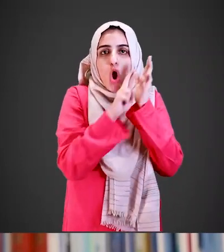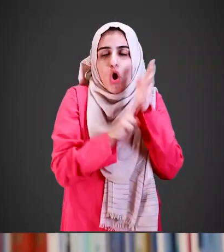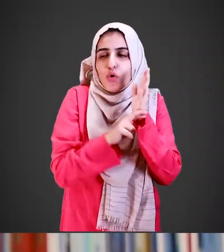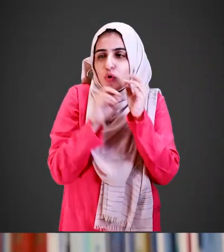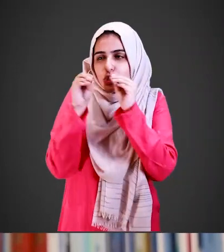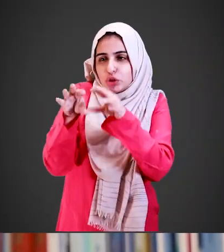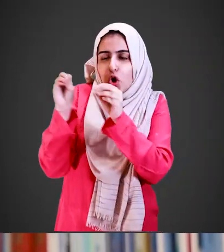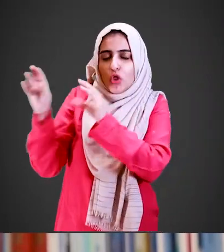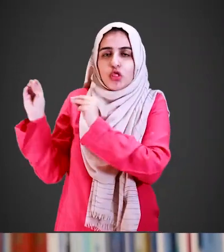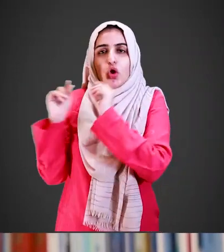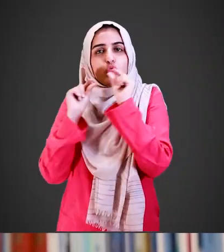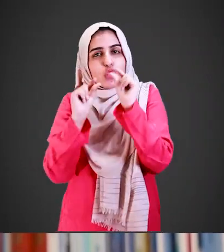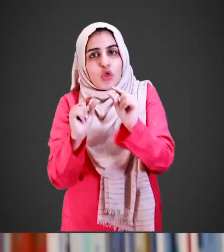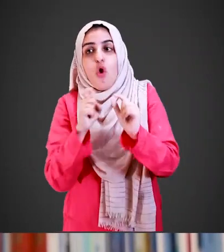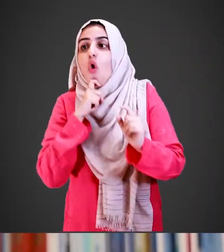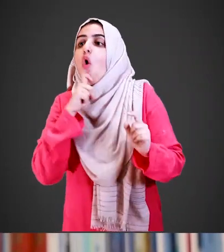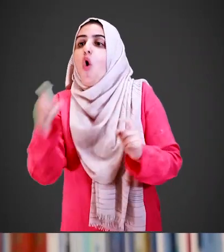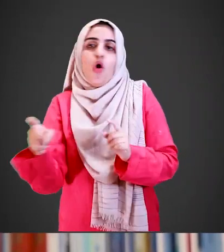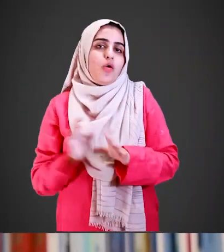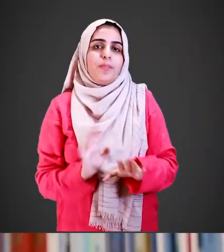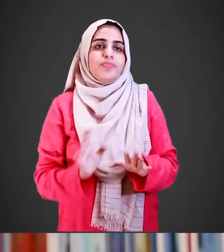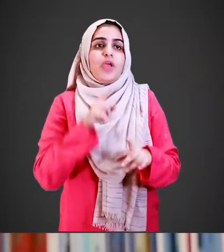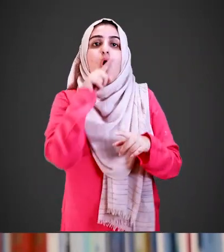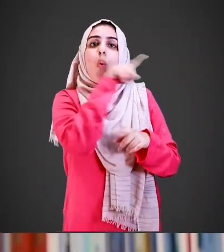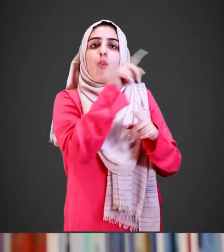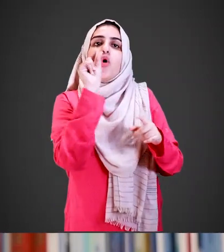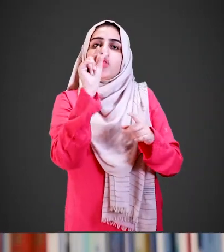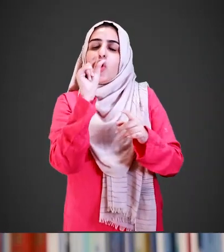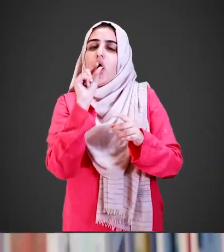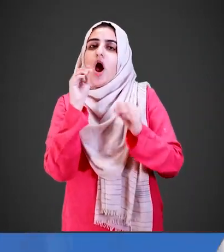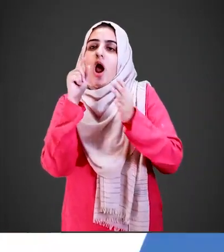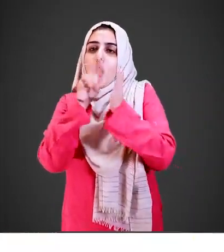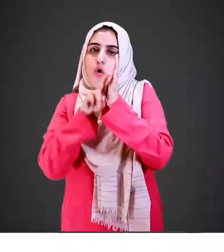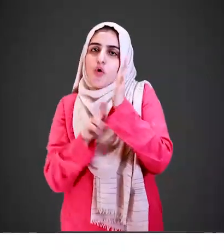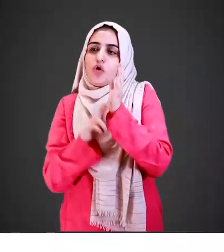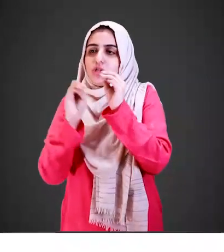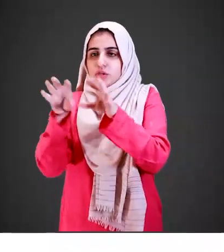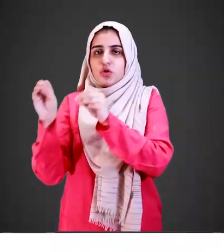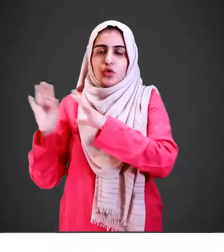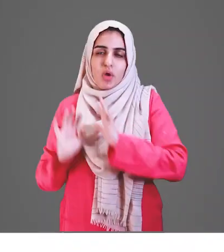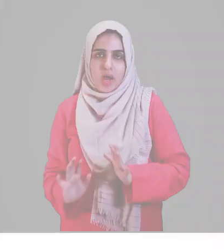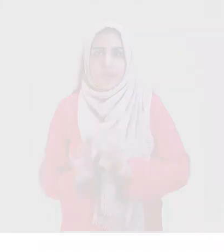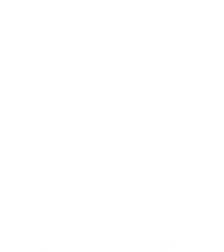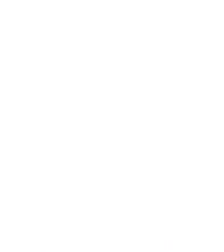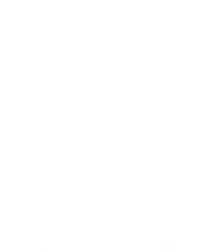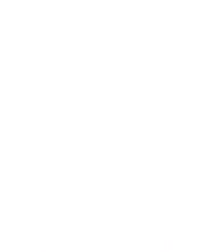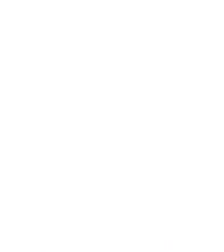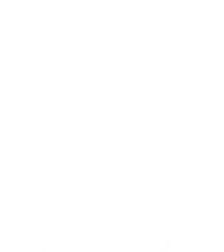کوشش کرتی ہے۔ اس کو آپ کہیں گے یہ سوشل مارکیٹ اکنامک اسٹرکچر ہے۔